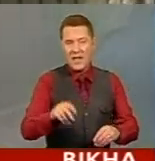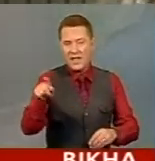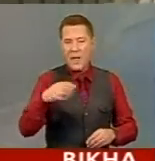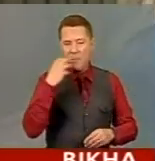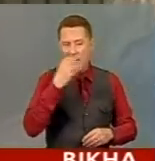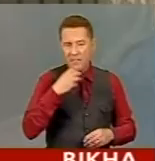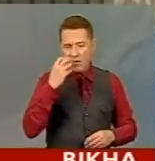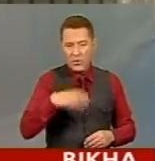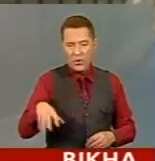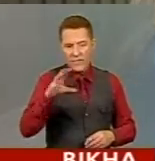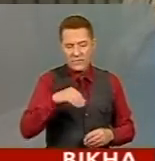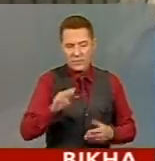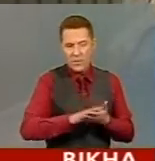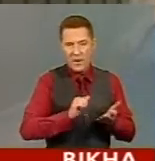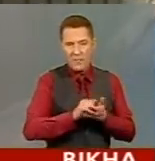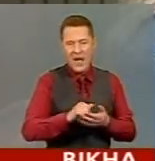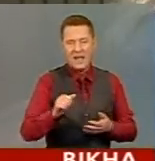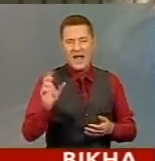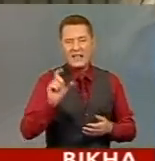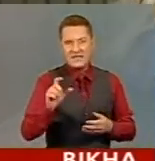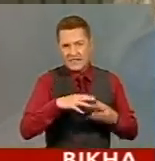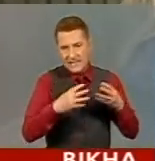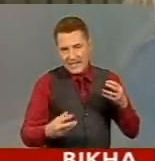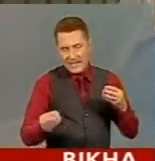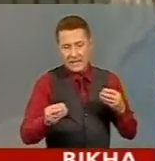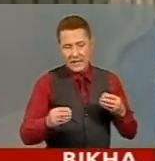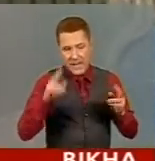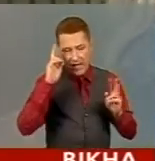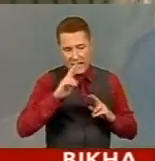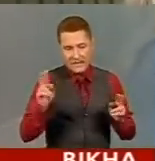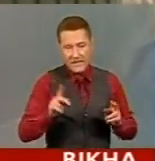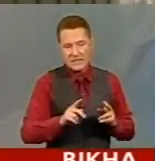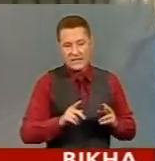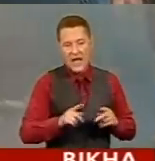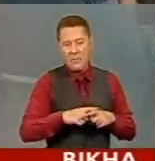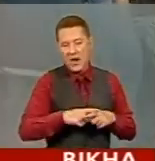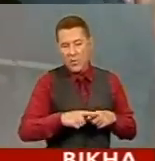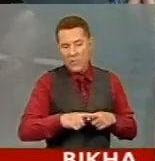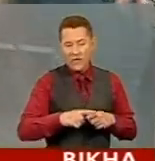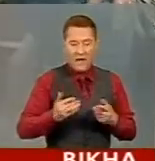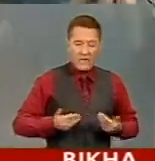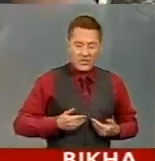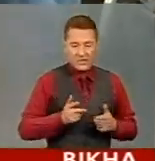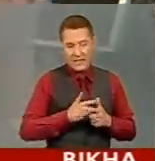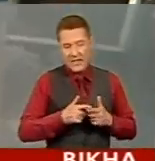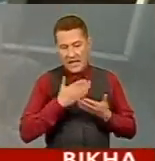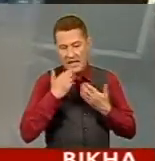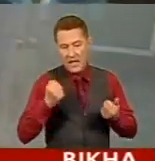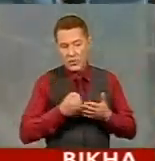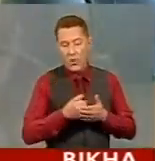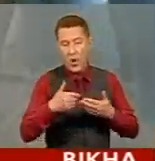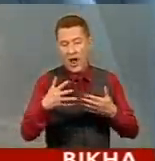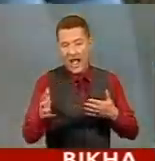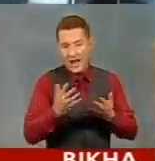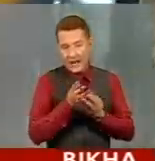помідори, все пропало, синеньке, все. От. Ще неізвісно, та морковка виживе чи ні. Ну, практично до калитки була